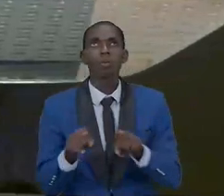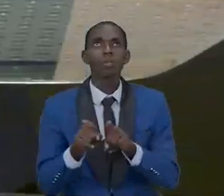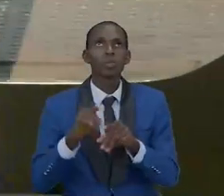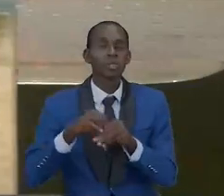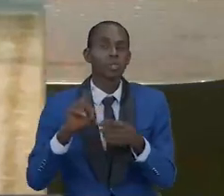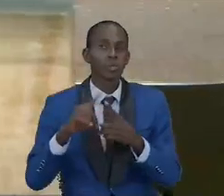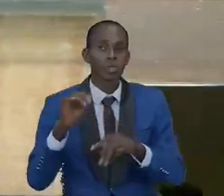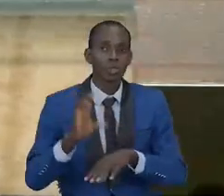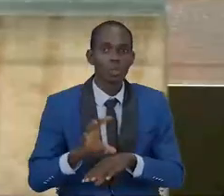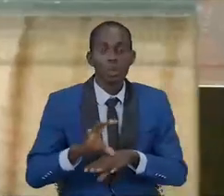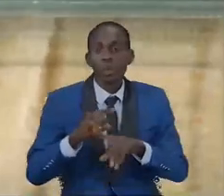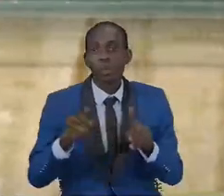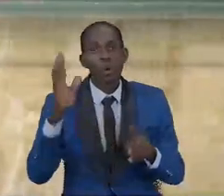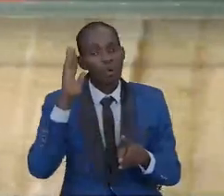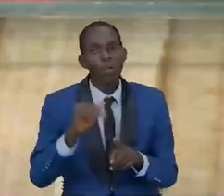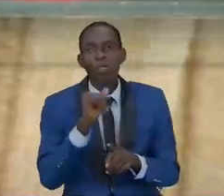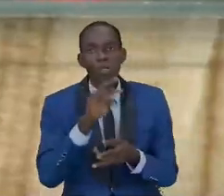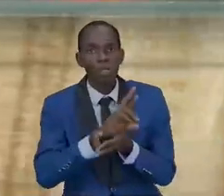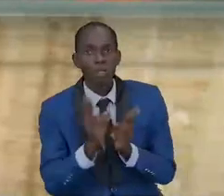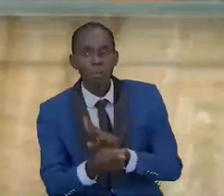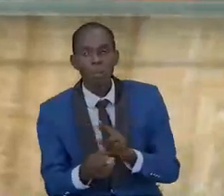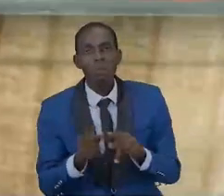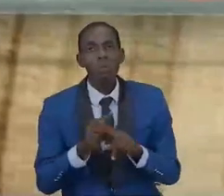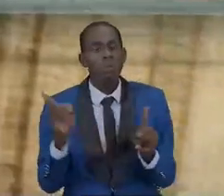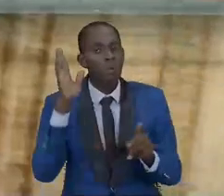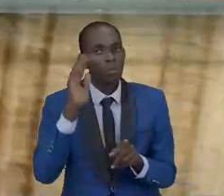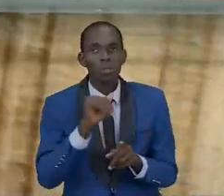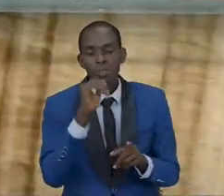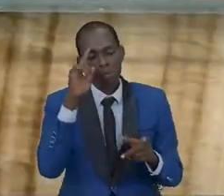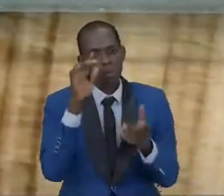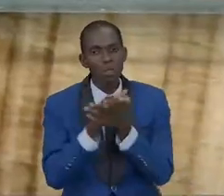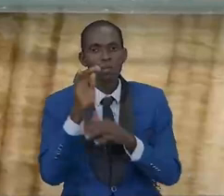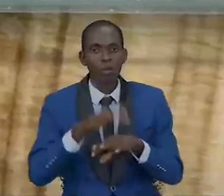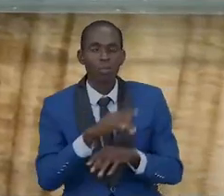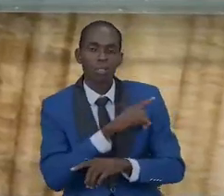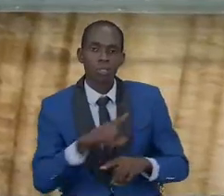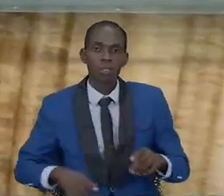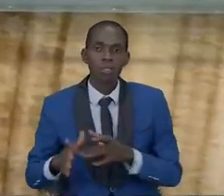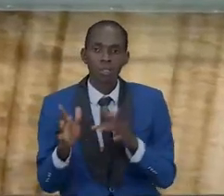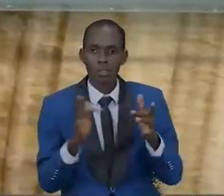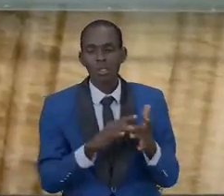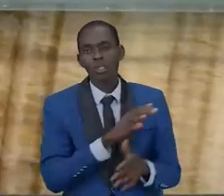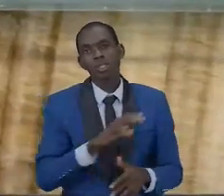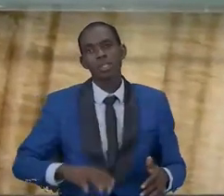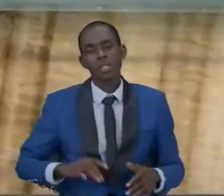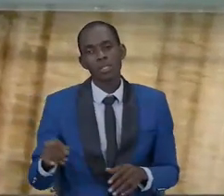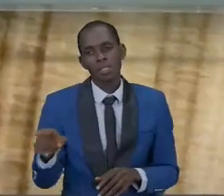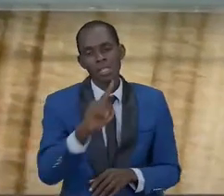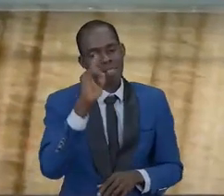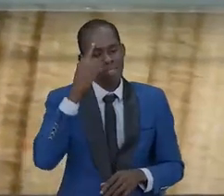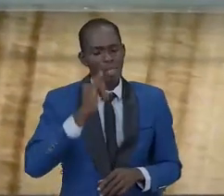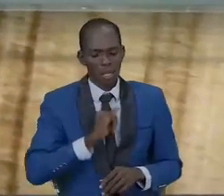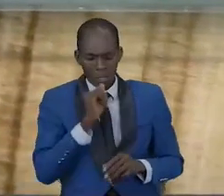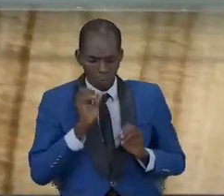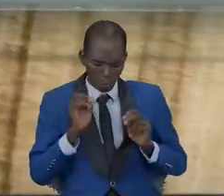à l'église et ne vont pas se repentir et ne veut pas croire au sein Jésus Christ il pense que tout va bien dans la